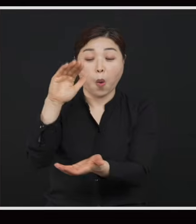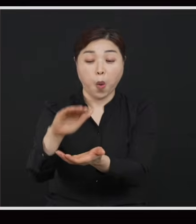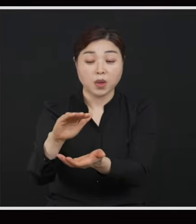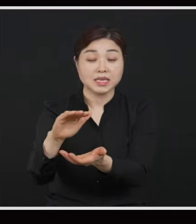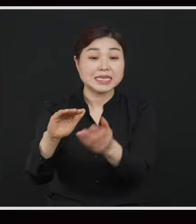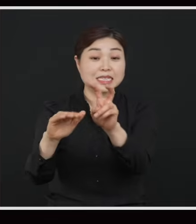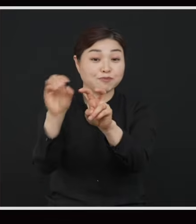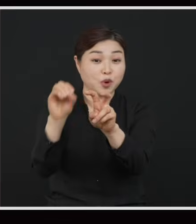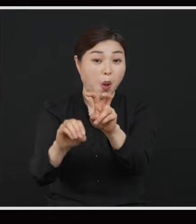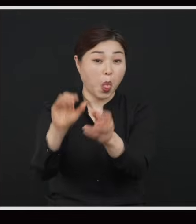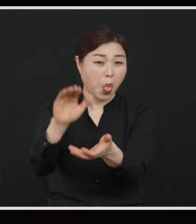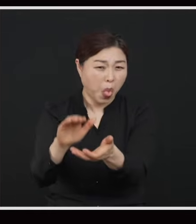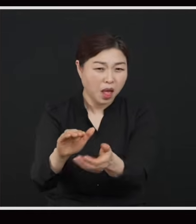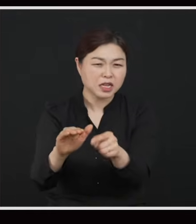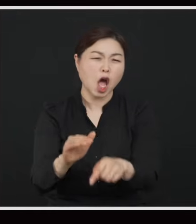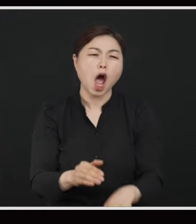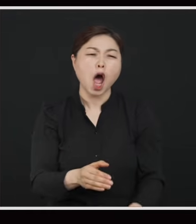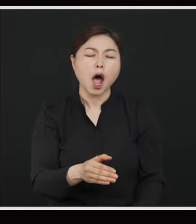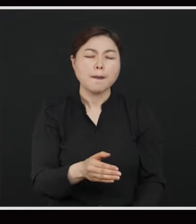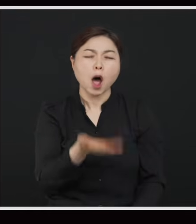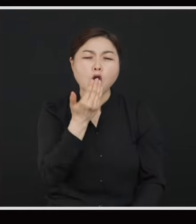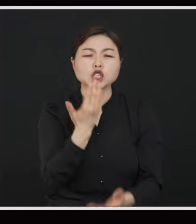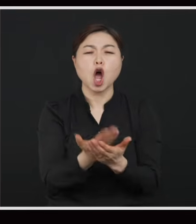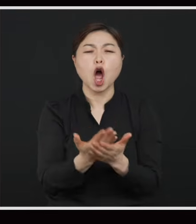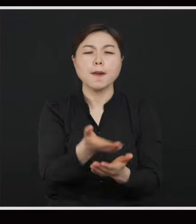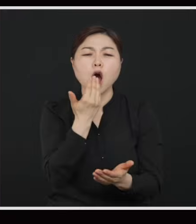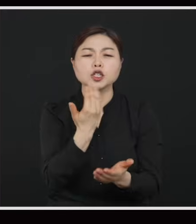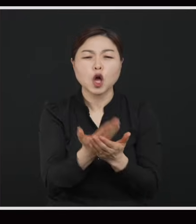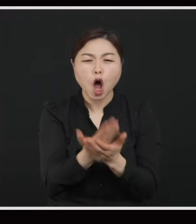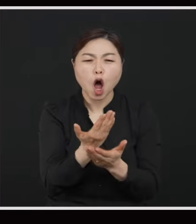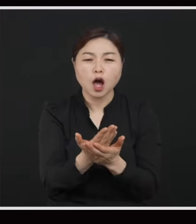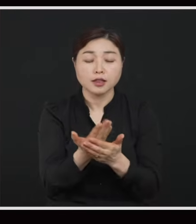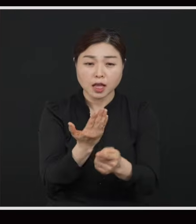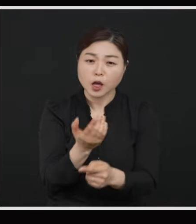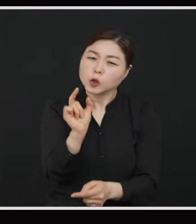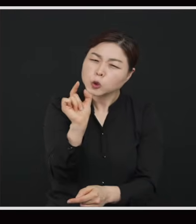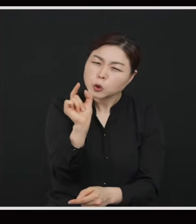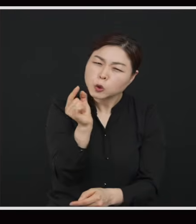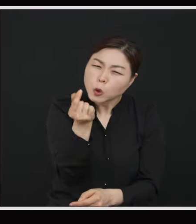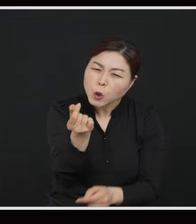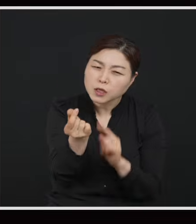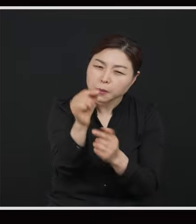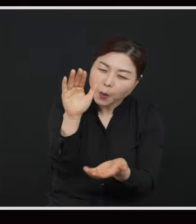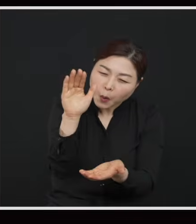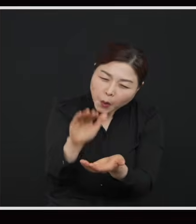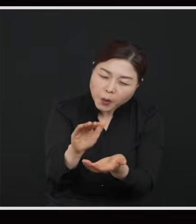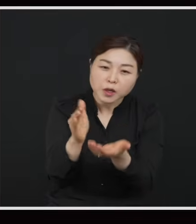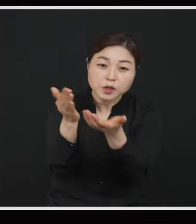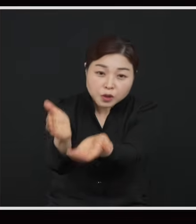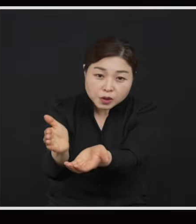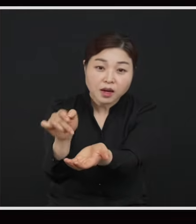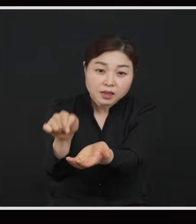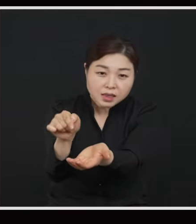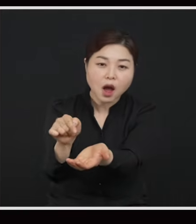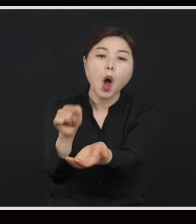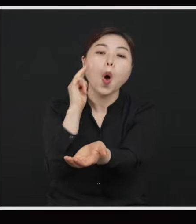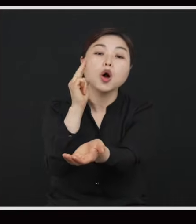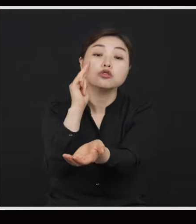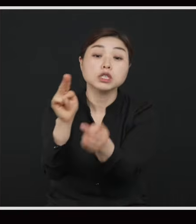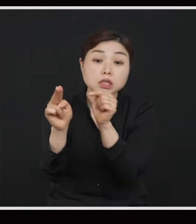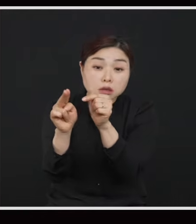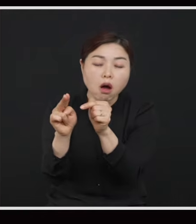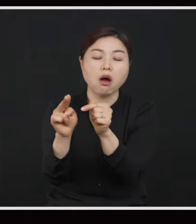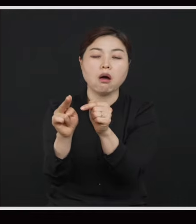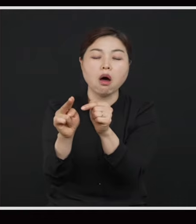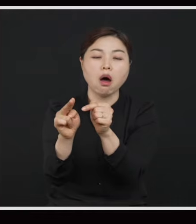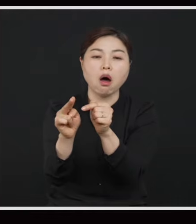적게 먹인 먹을 거 줘 하고서 매일 졸르는데도 조금 적게 그런 원숭이들은